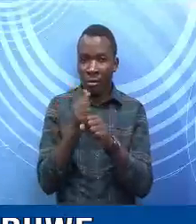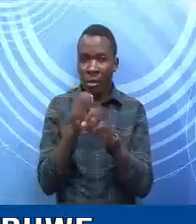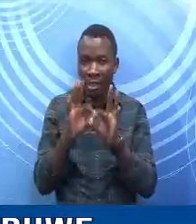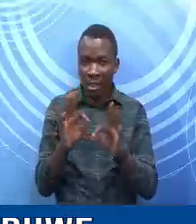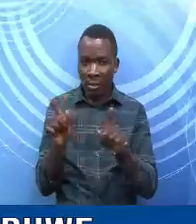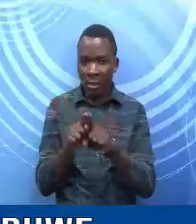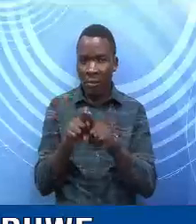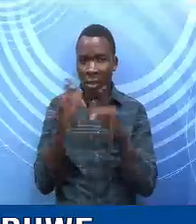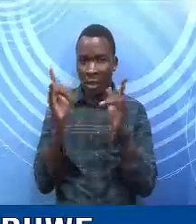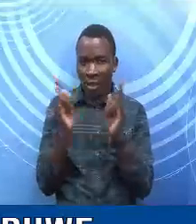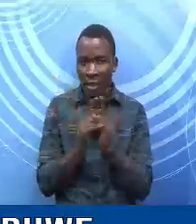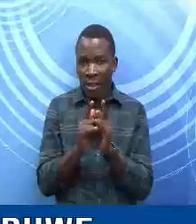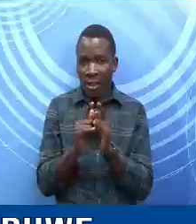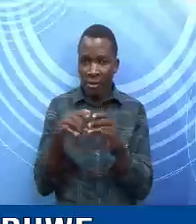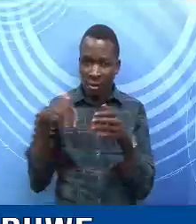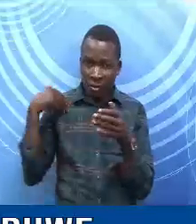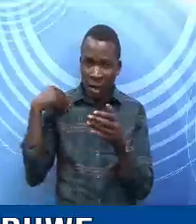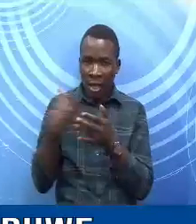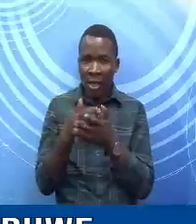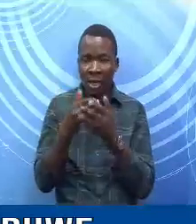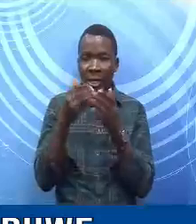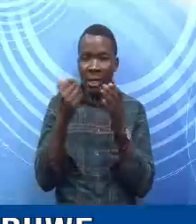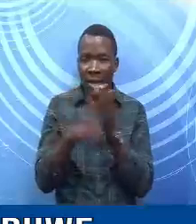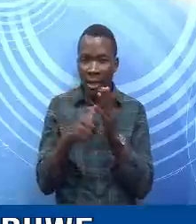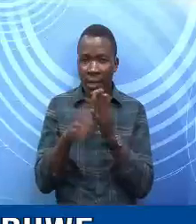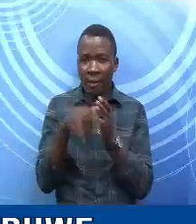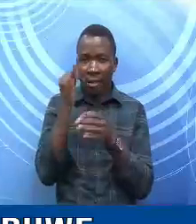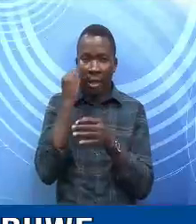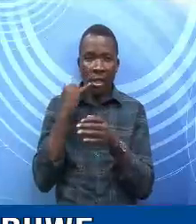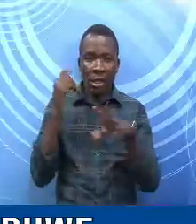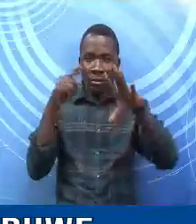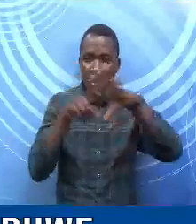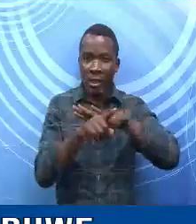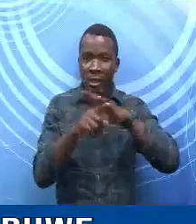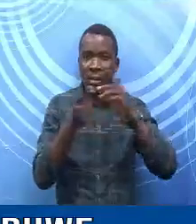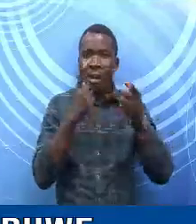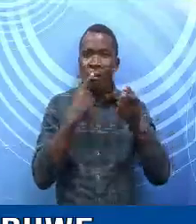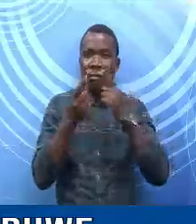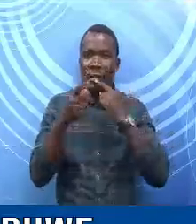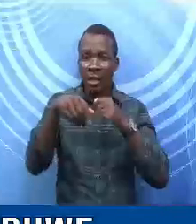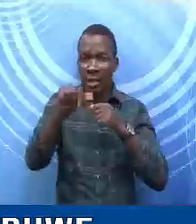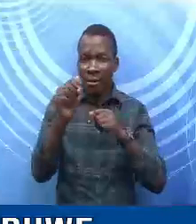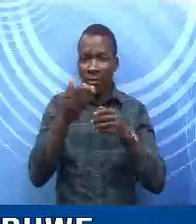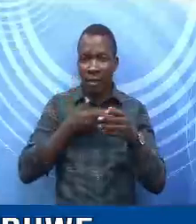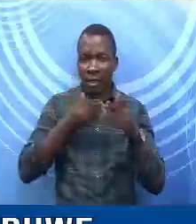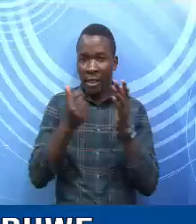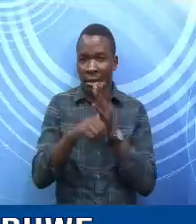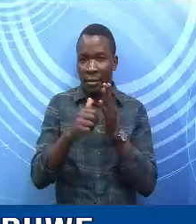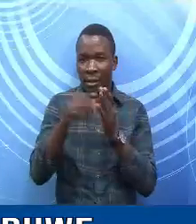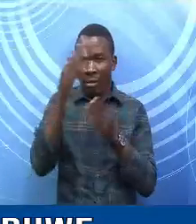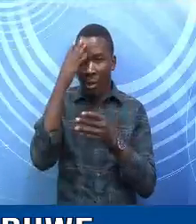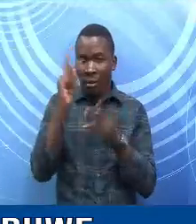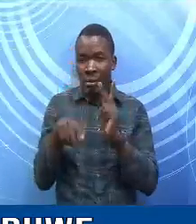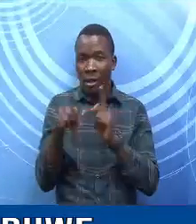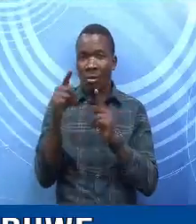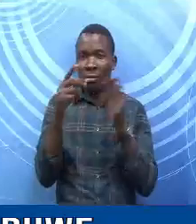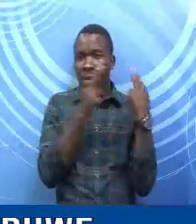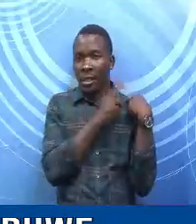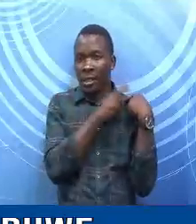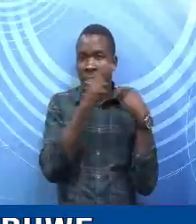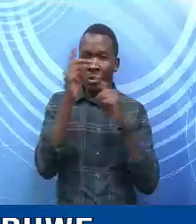Ubwo twahageraga byatubereye ikibazo cy'ingutu kwinjira kugira ngo tube twabasha kuvugana n'abafite ikibazo, kuko abashinzwe umutekano ku